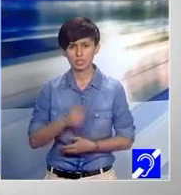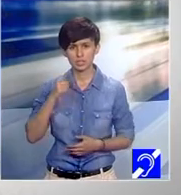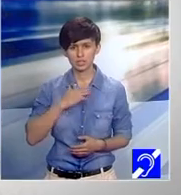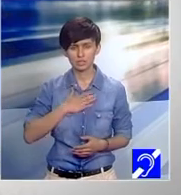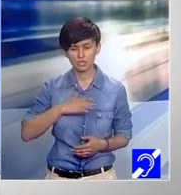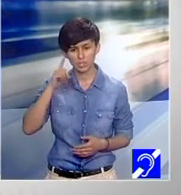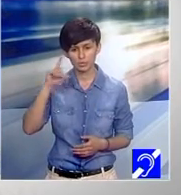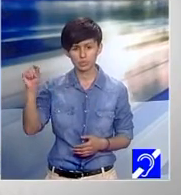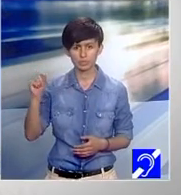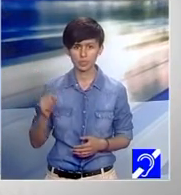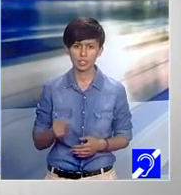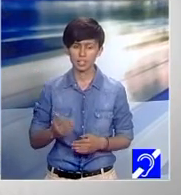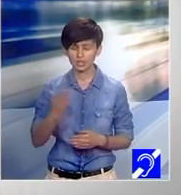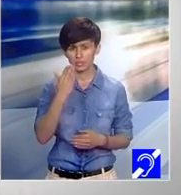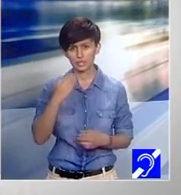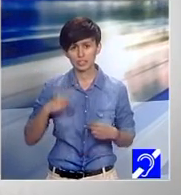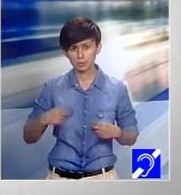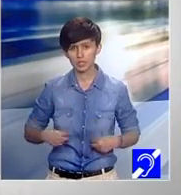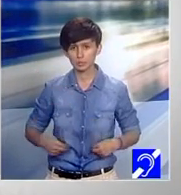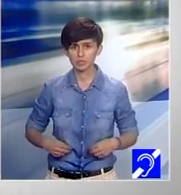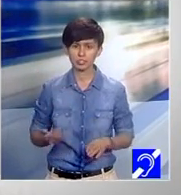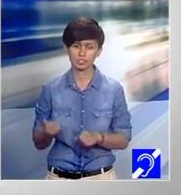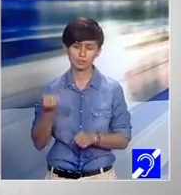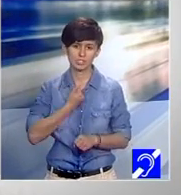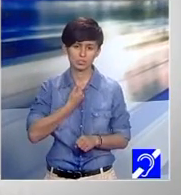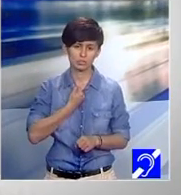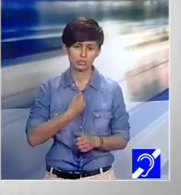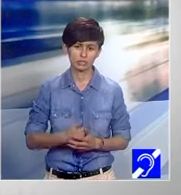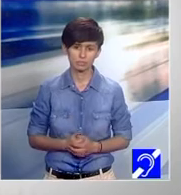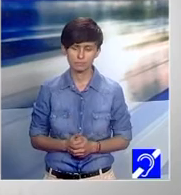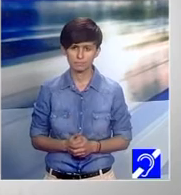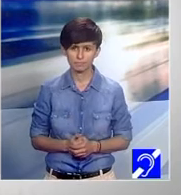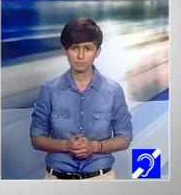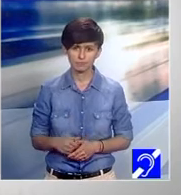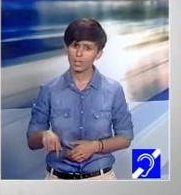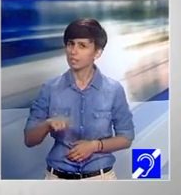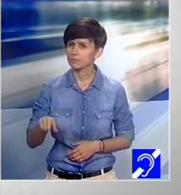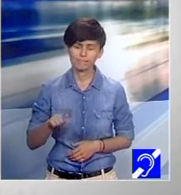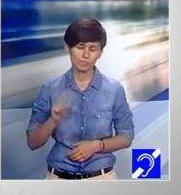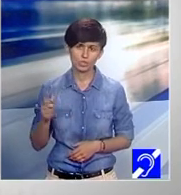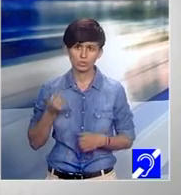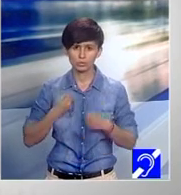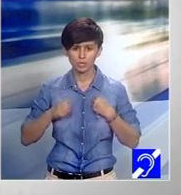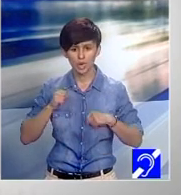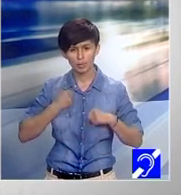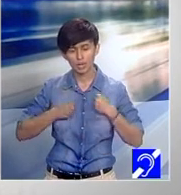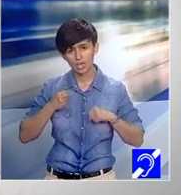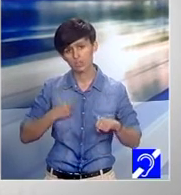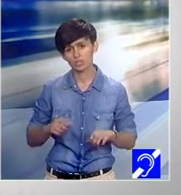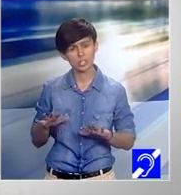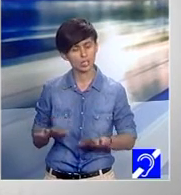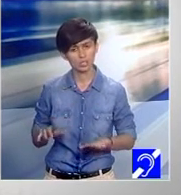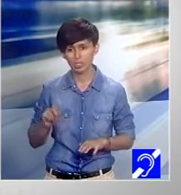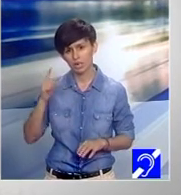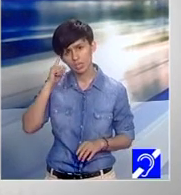și să-mi dau foc. Da, să știți că noi nu am reacționat așa. Nu am gândit nici o clipă că trebuie să mă